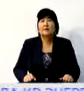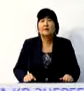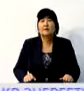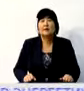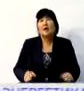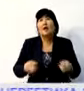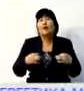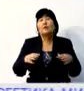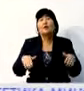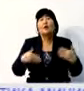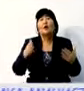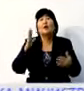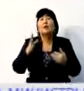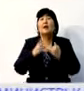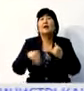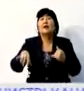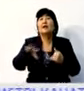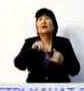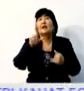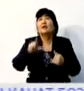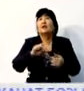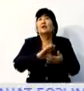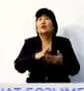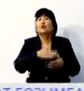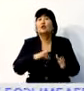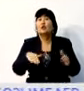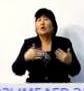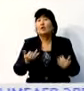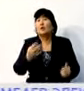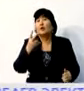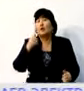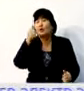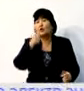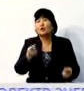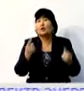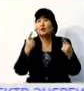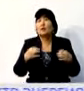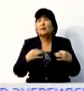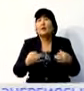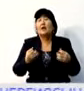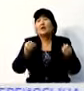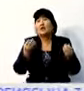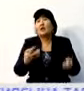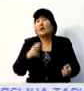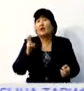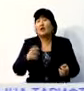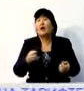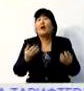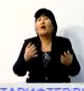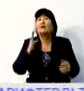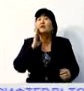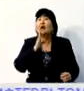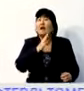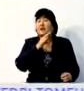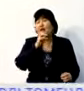Мереке құтты болсын, жерлестерімді шын жүректен құттықтаймын. Бұл 200 жылдық мерейтойға да жайдан жай келген жоқ. Қаншама